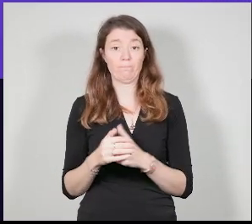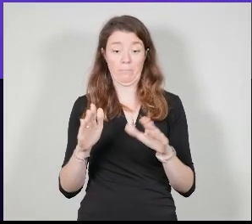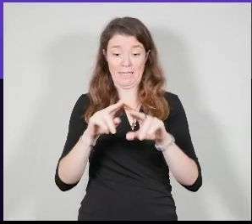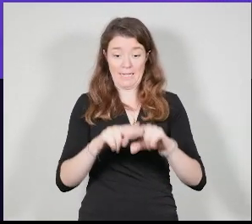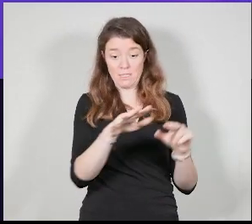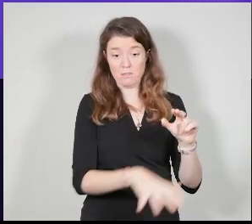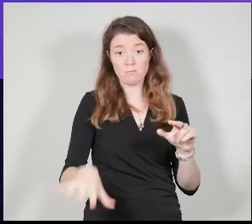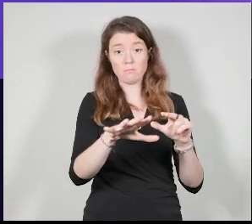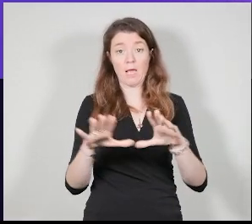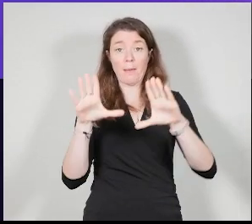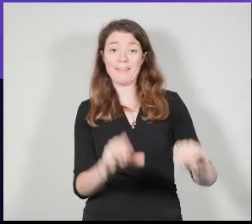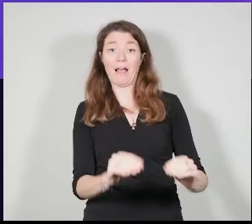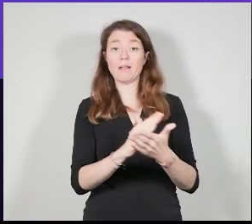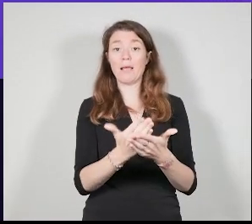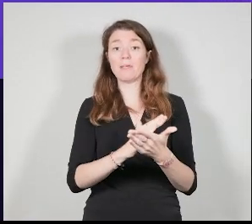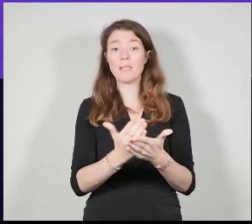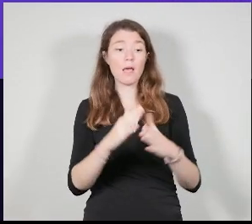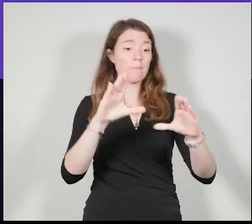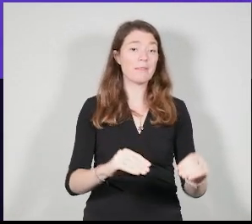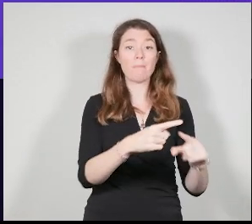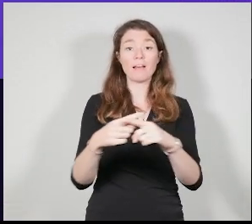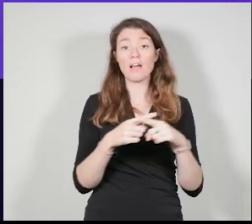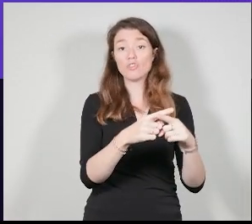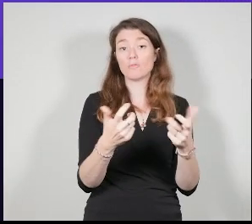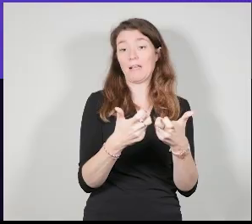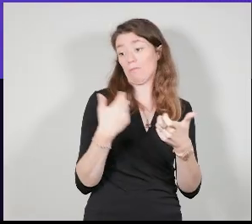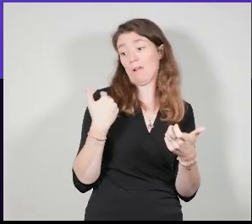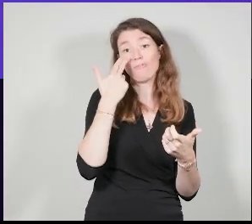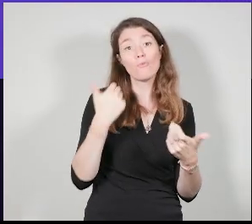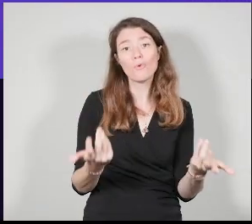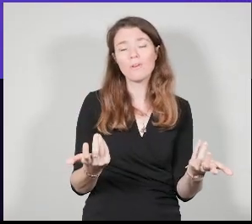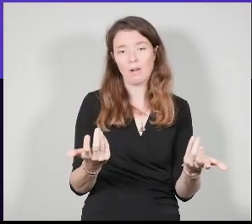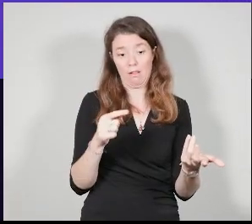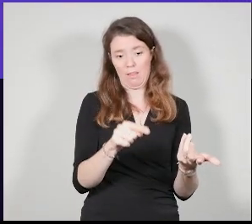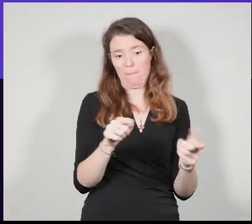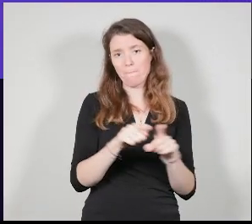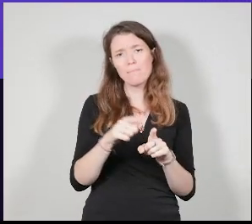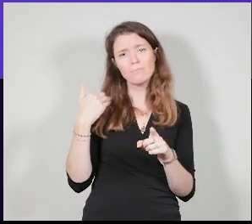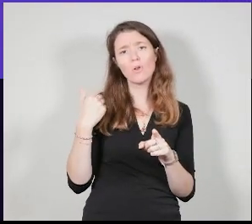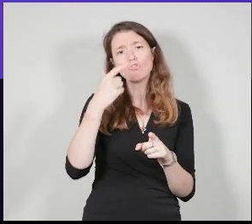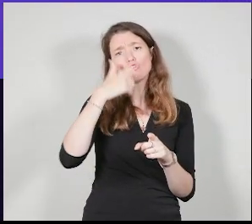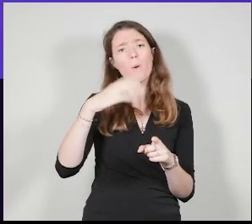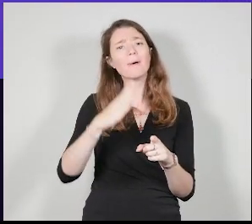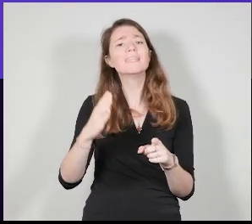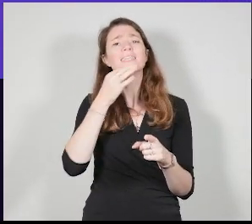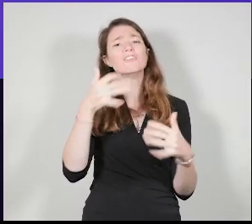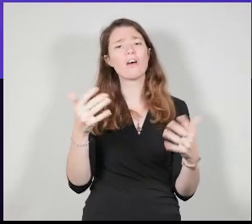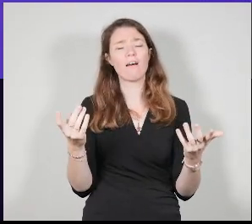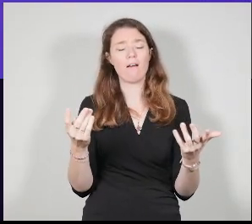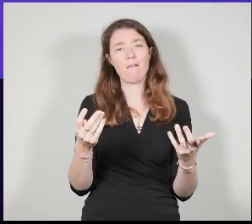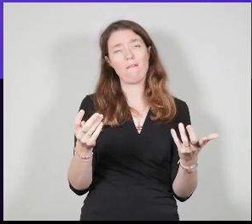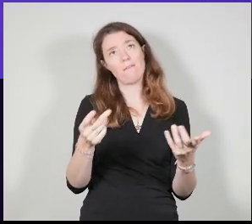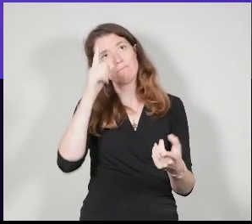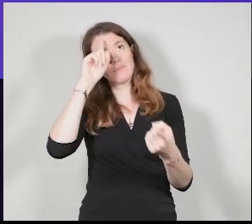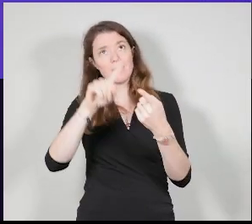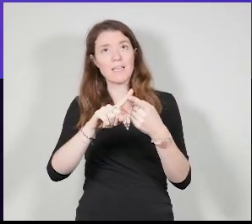Mais les habitats intermédiaires, les habitats partagés qu'on a vus par exemple, ça reboucle un peu avec ce que disait Jean-Baptiste tout à l'heure, c'est des idées assez,